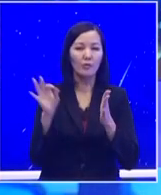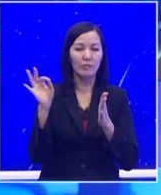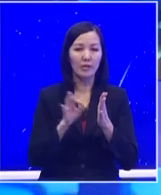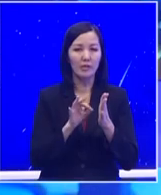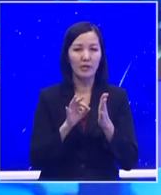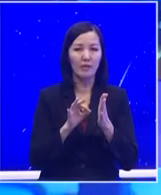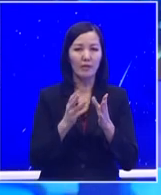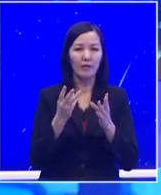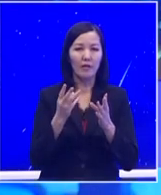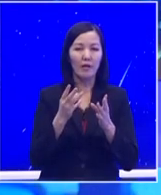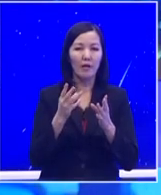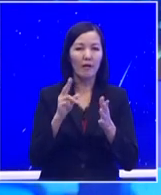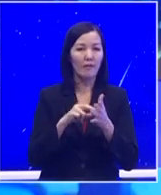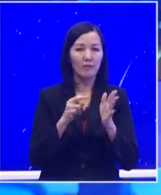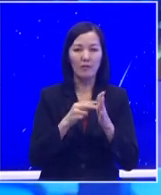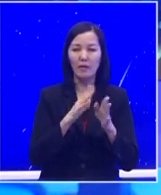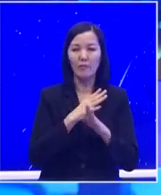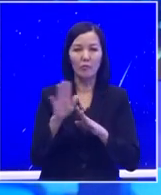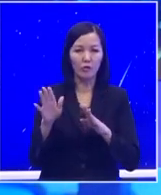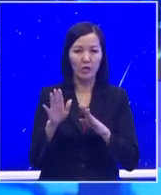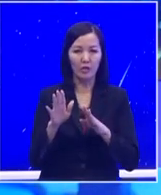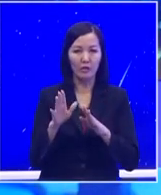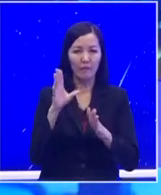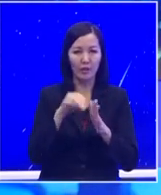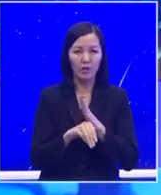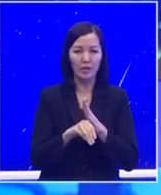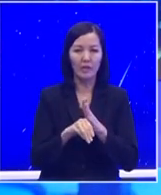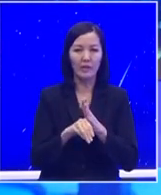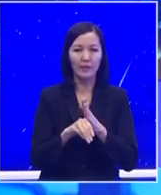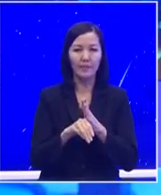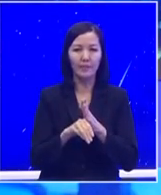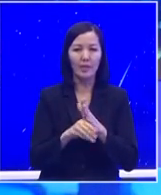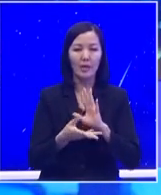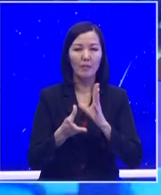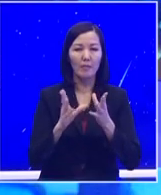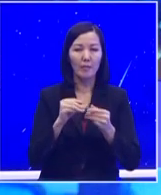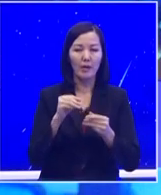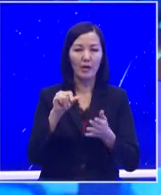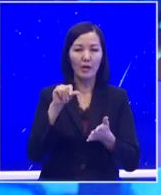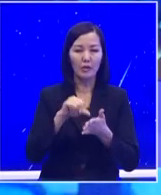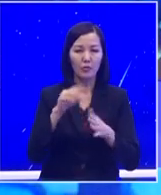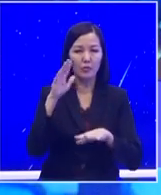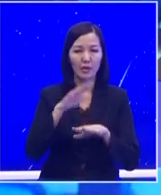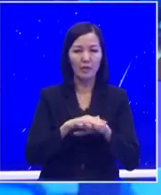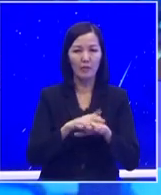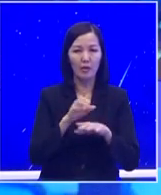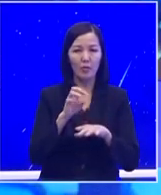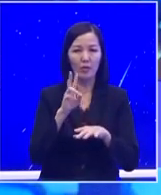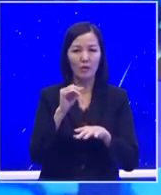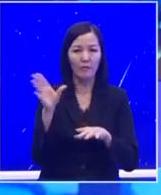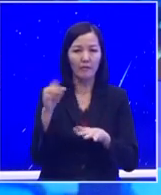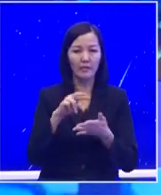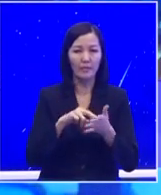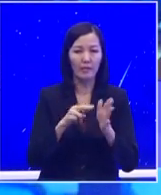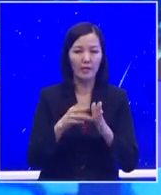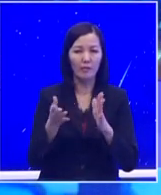почти 80% составили внебюджетные вложения. Судя по отчету акима моногорода Бахтияра Унербаева, все планы